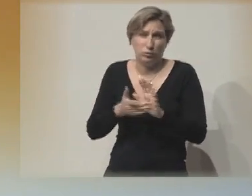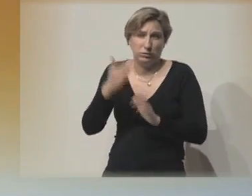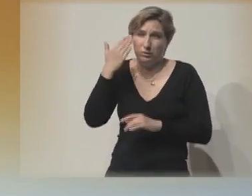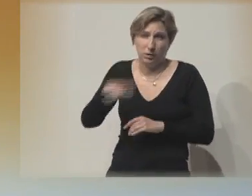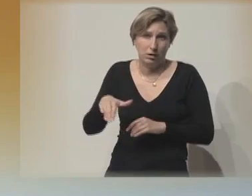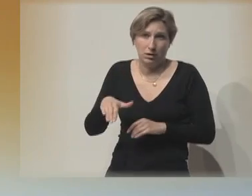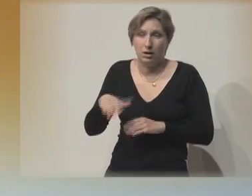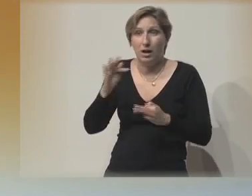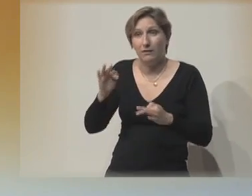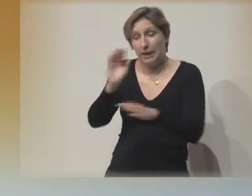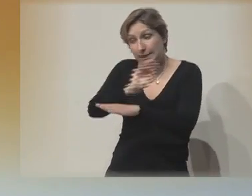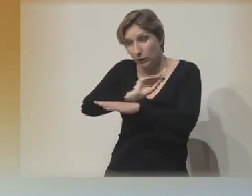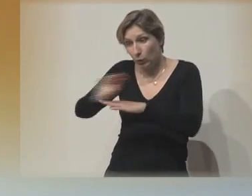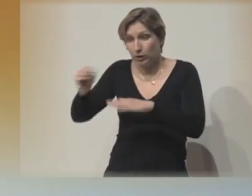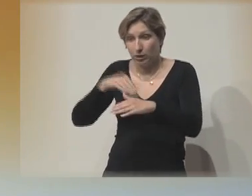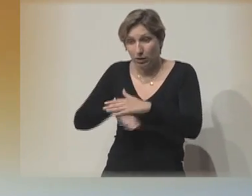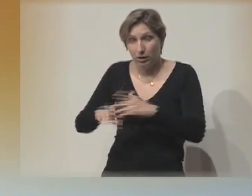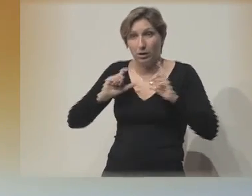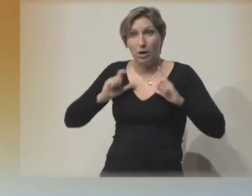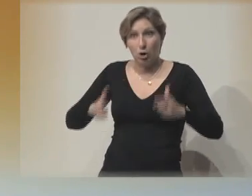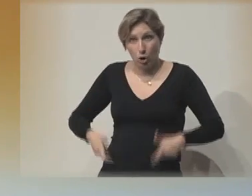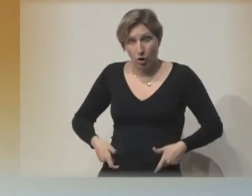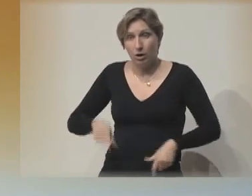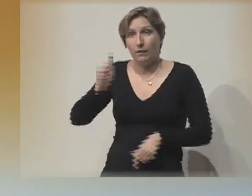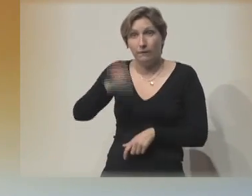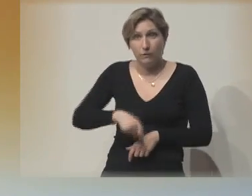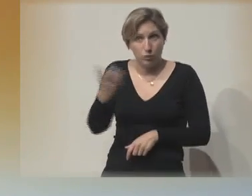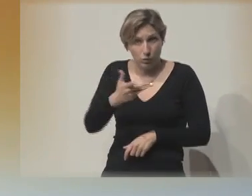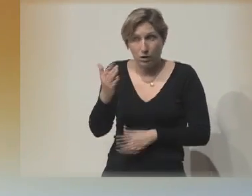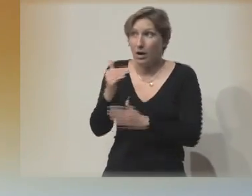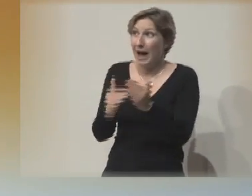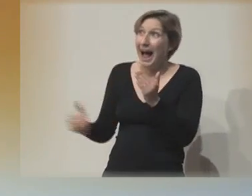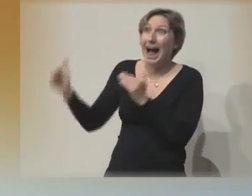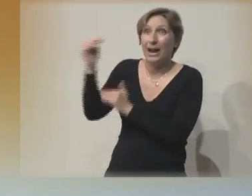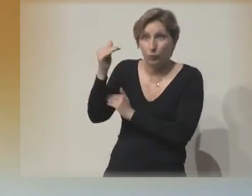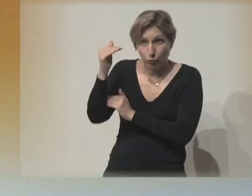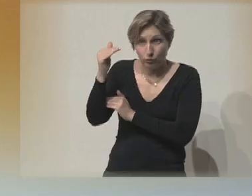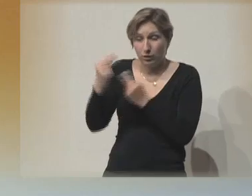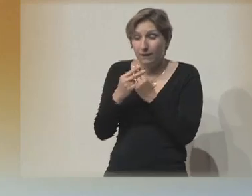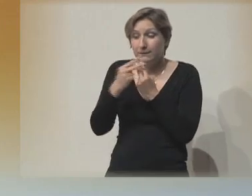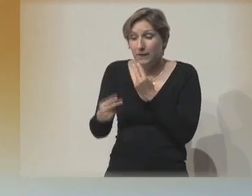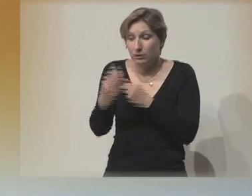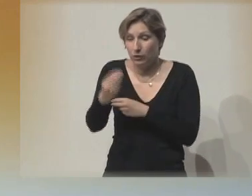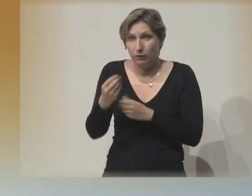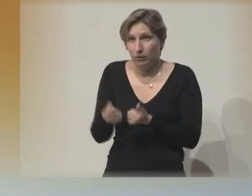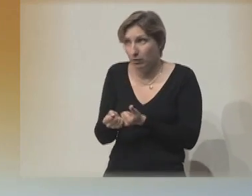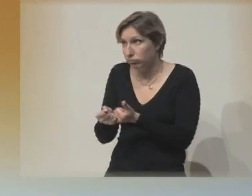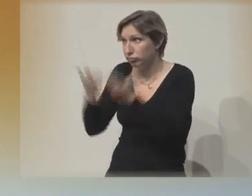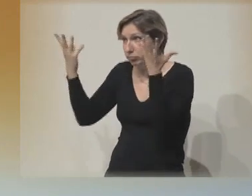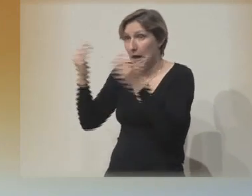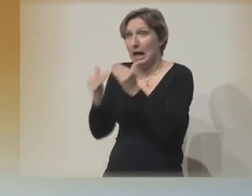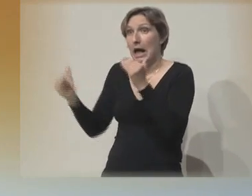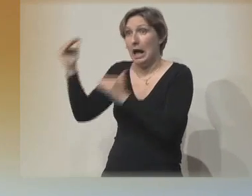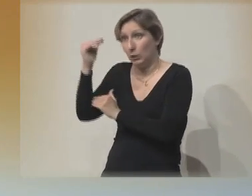la sécurité des établissements scolaires, il faut mettre suffisamment d'adultes en face des enfants, et quand on a